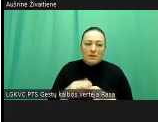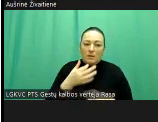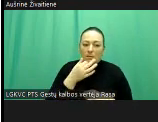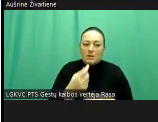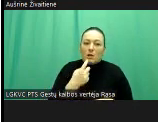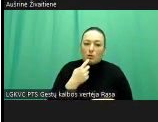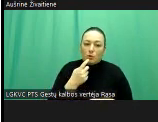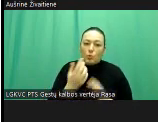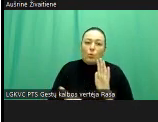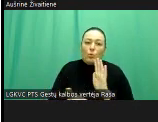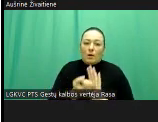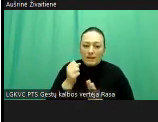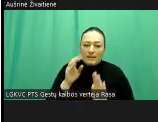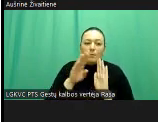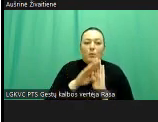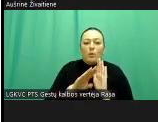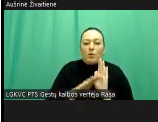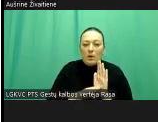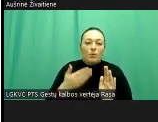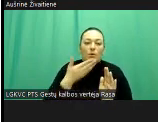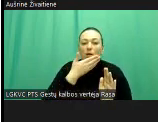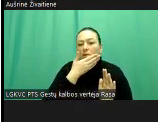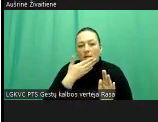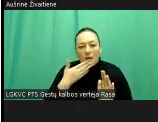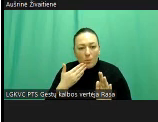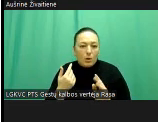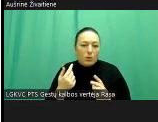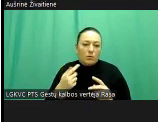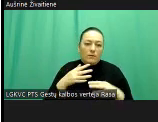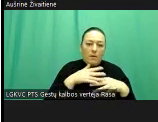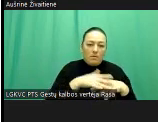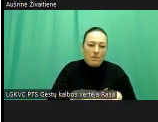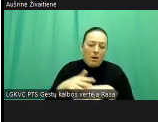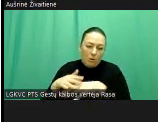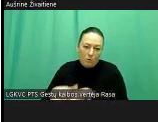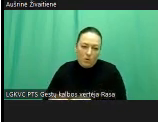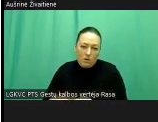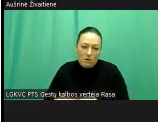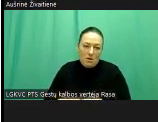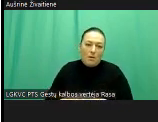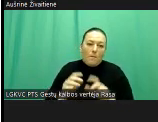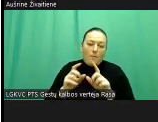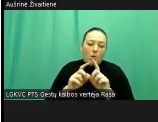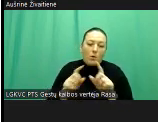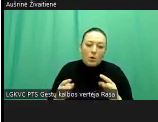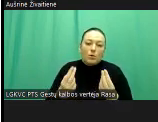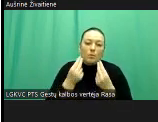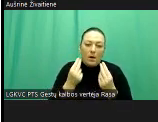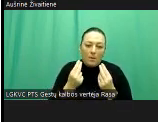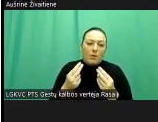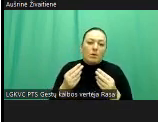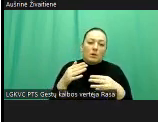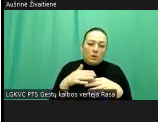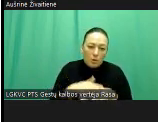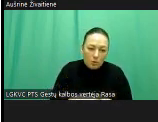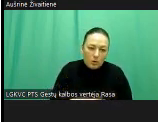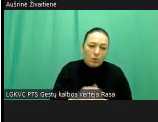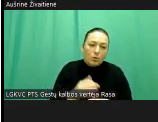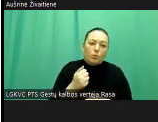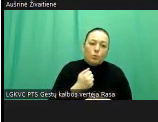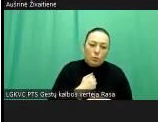rasti programą, kuri nebūtų vienai per kitaip integruota. Mokyklų dalykai yra, ar